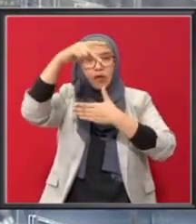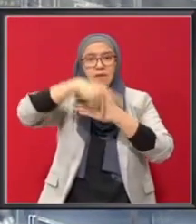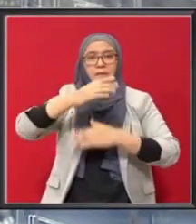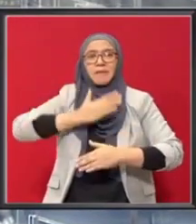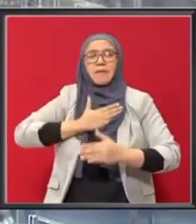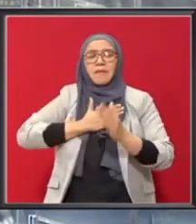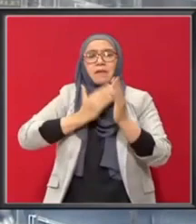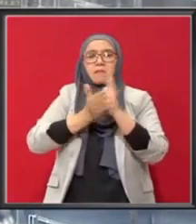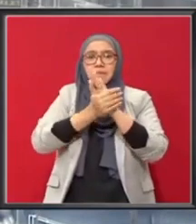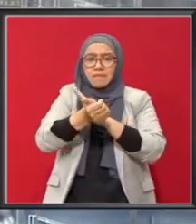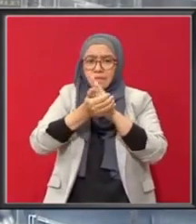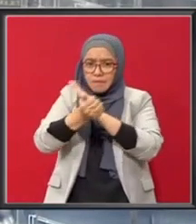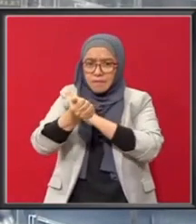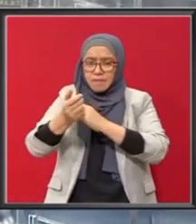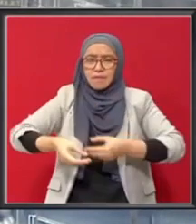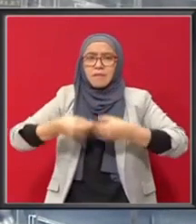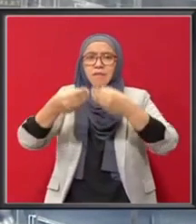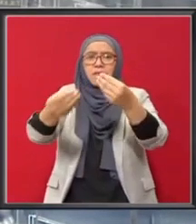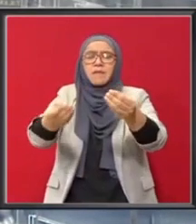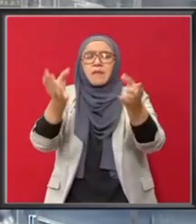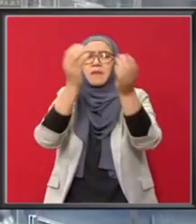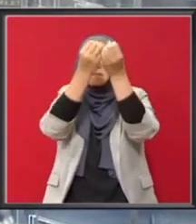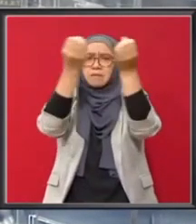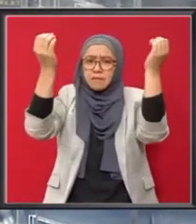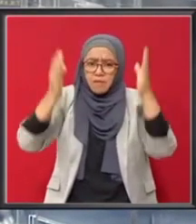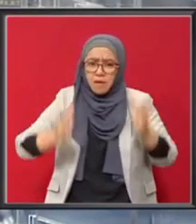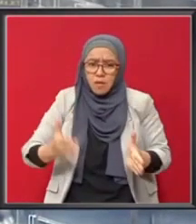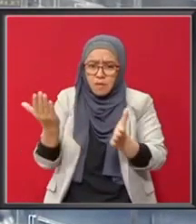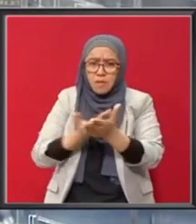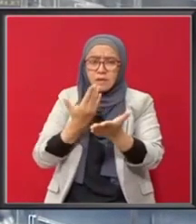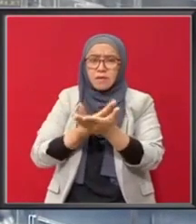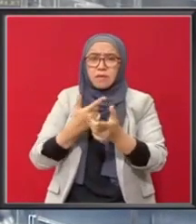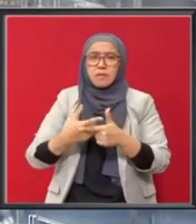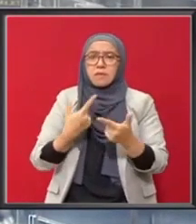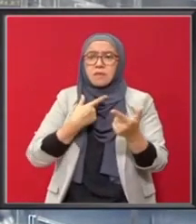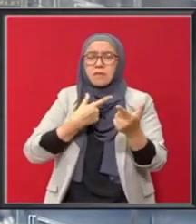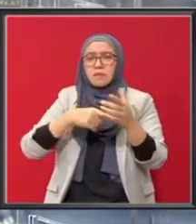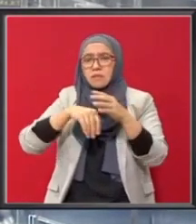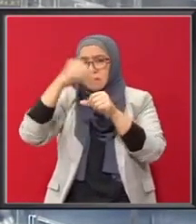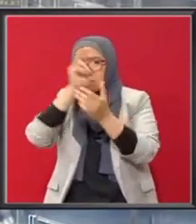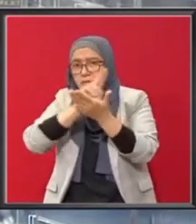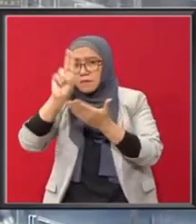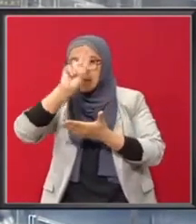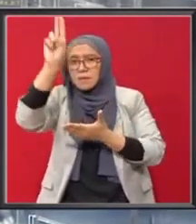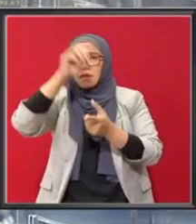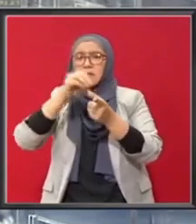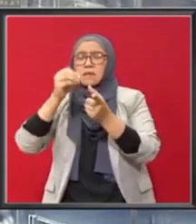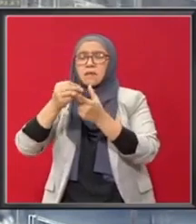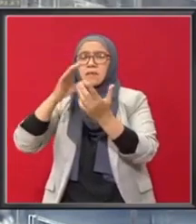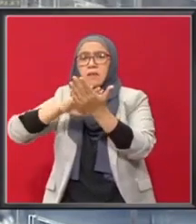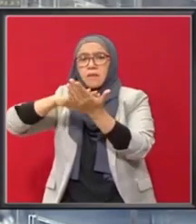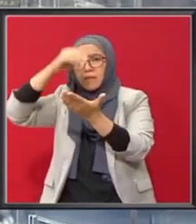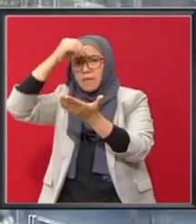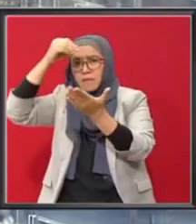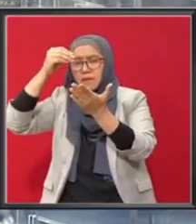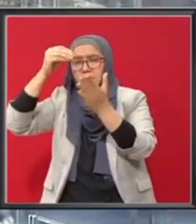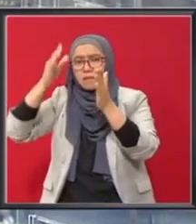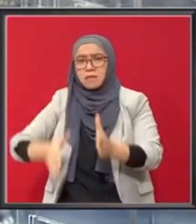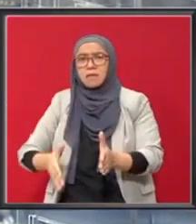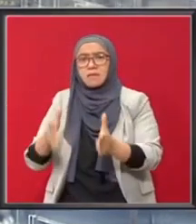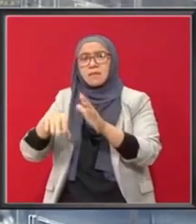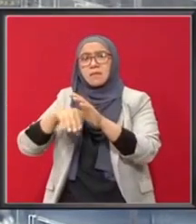keutamaan diberi pada gara2 baru ataupun fresh graduate atau Plaza lepaskan sekolah isentif keuangan